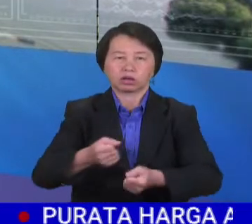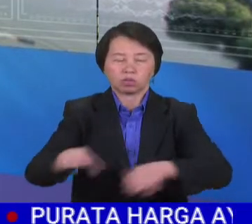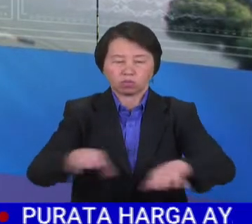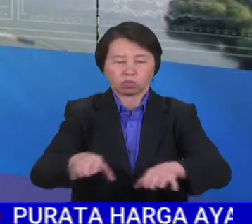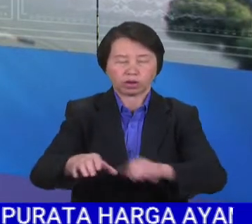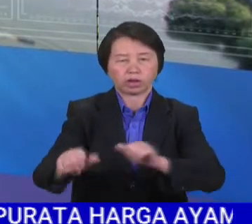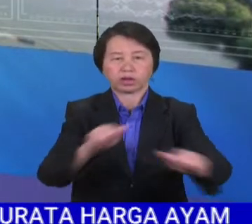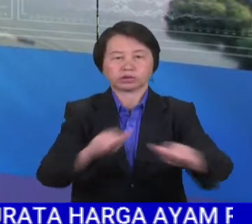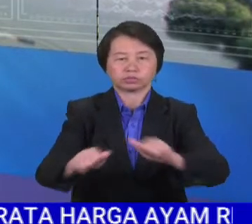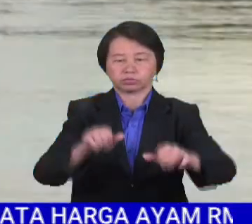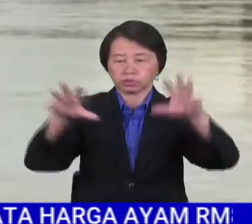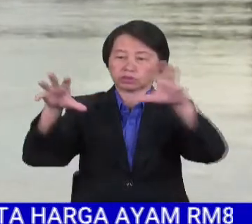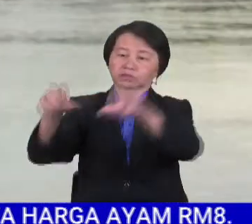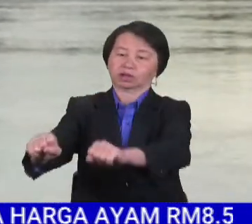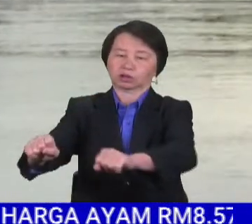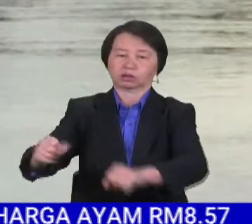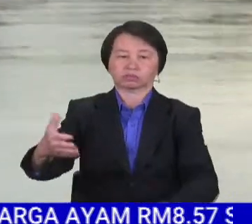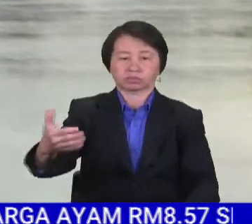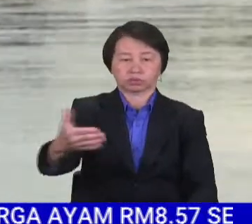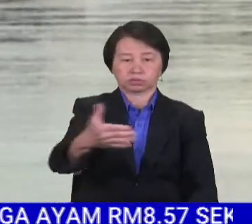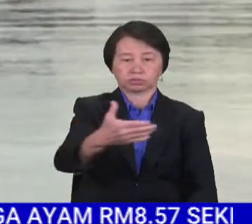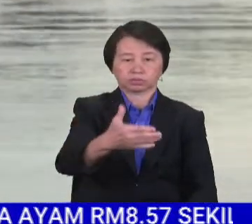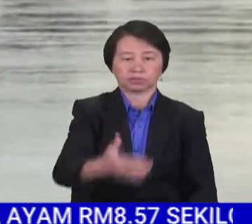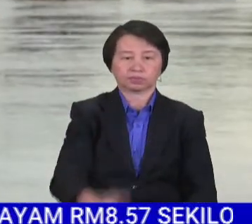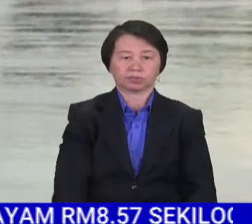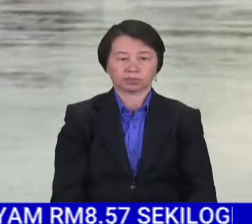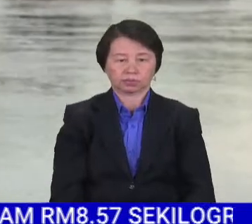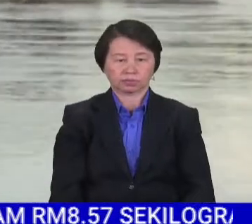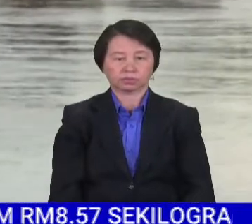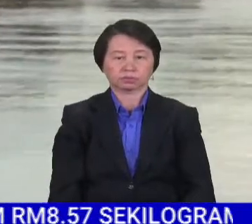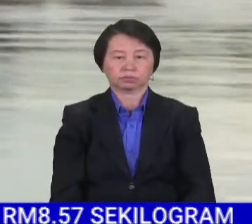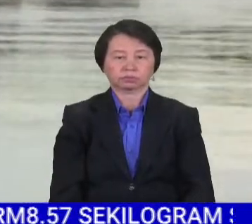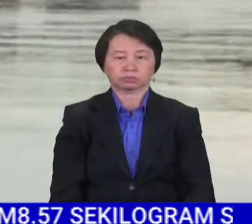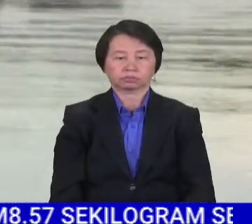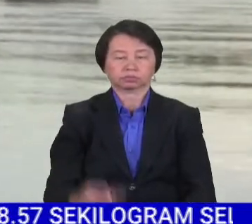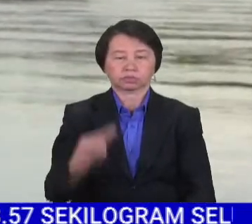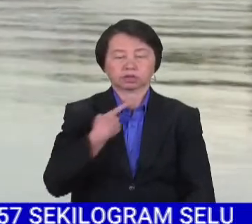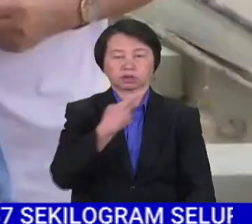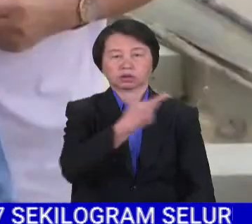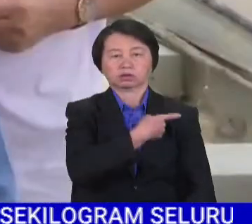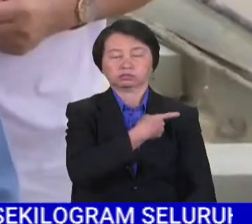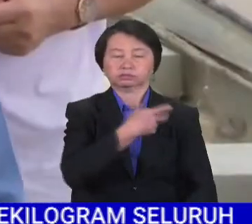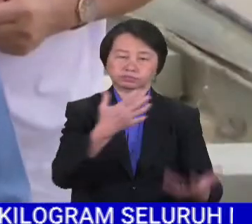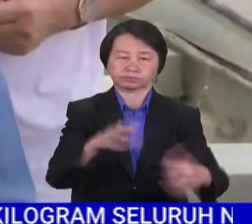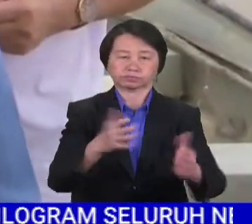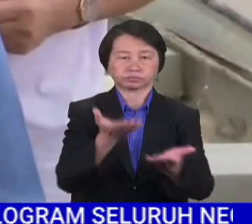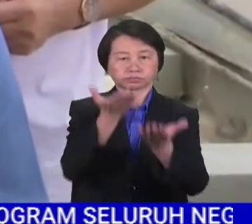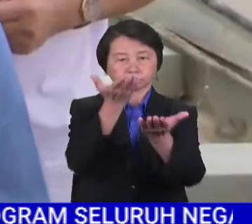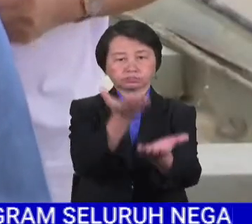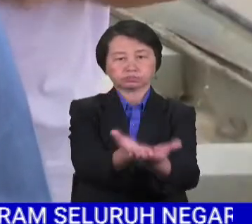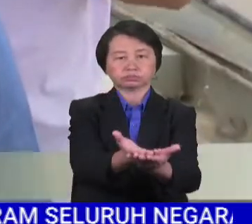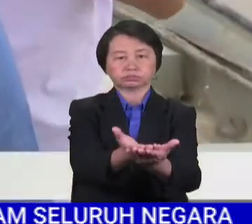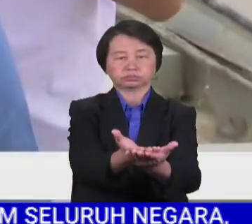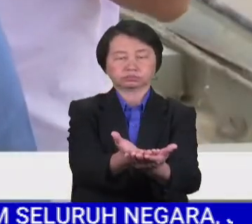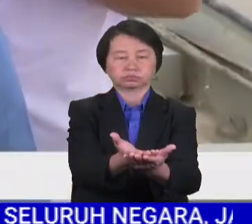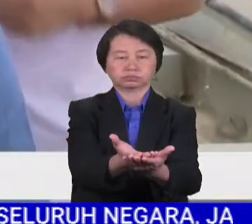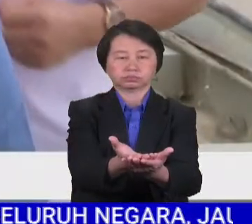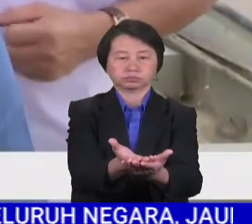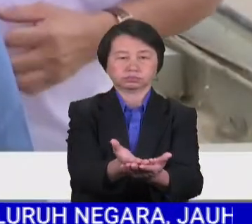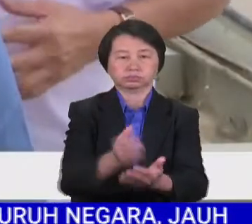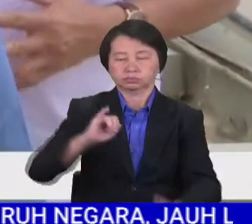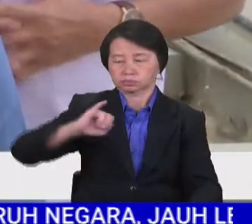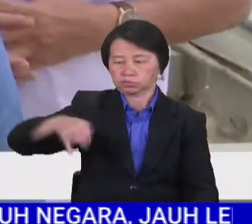aktiviti menangkap ikan Hai maka kita telepon ah mencadangkan kepada